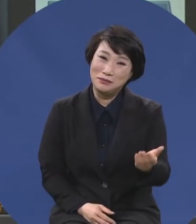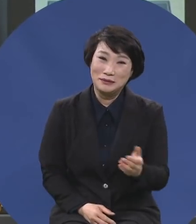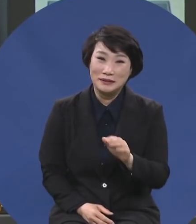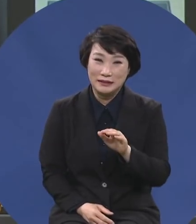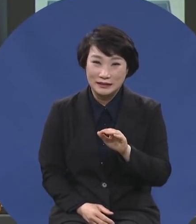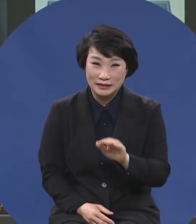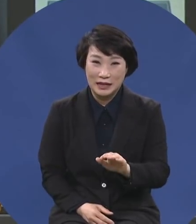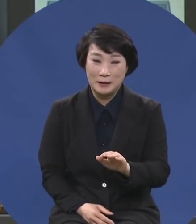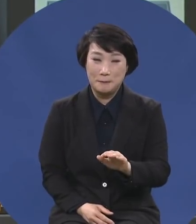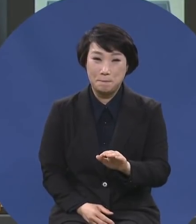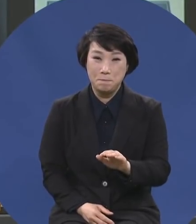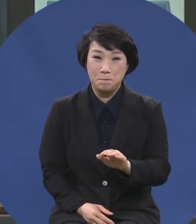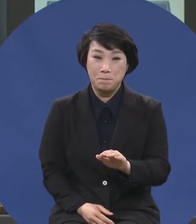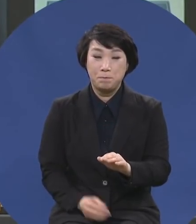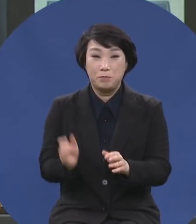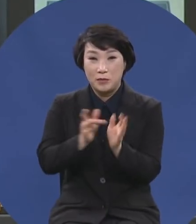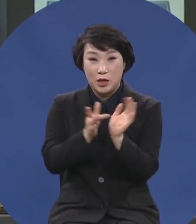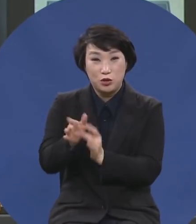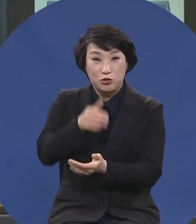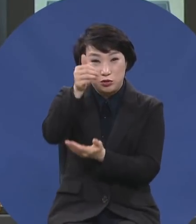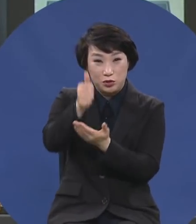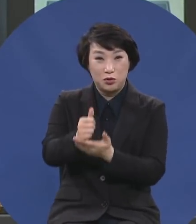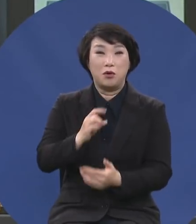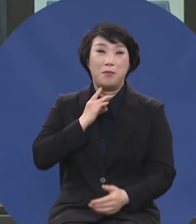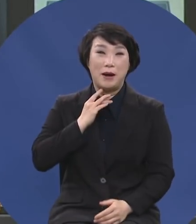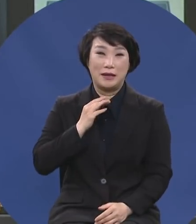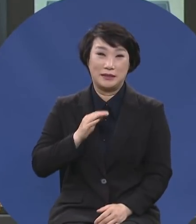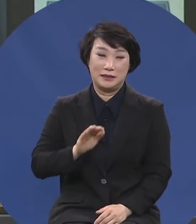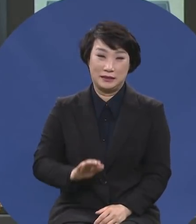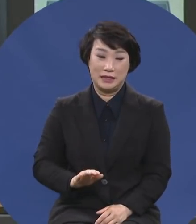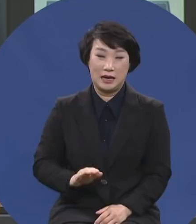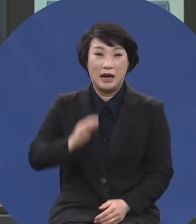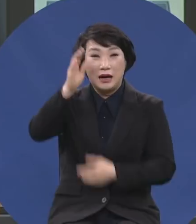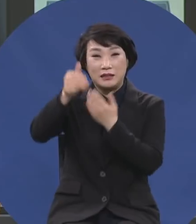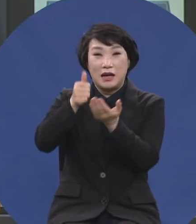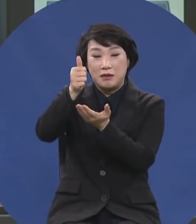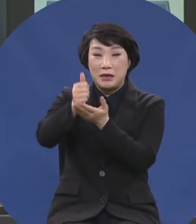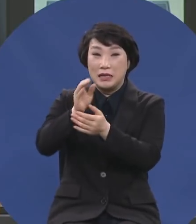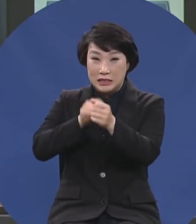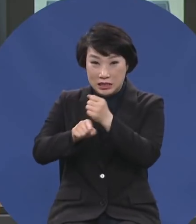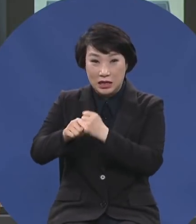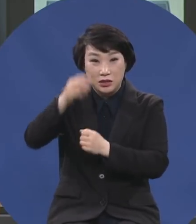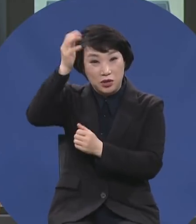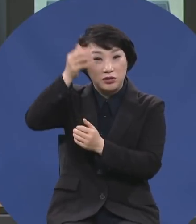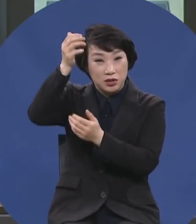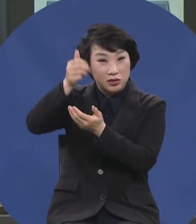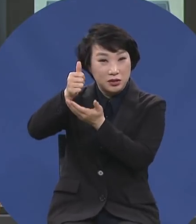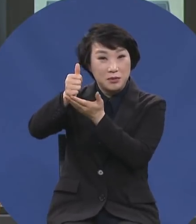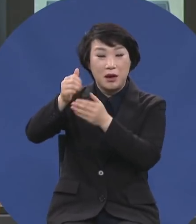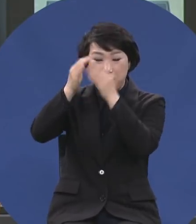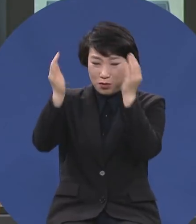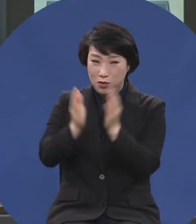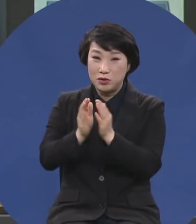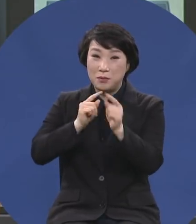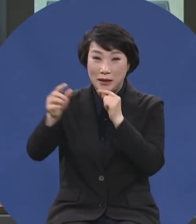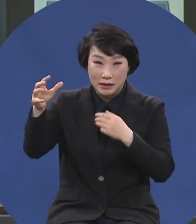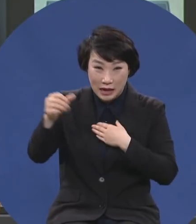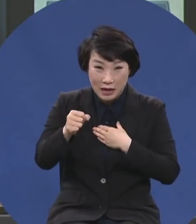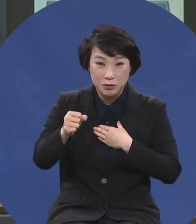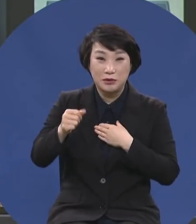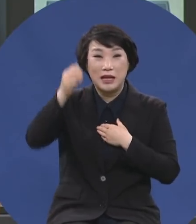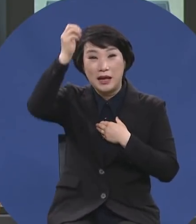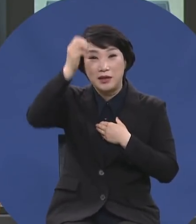여러분들이요, 응? 예수 그리스도만이 하나님의 진리의 성령의 모든 말씀으로